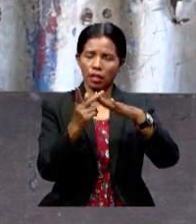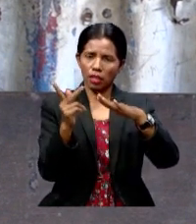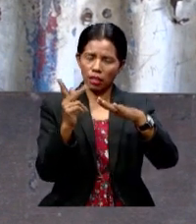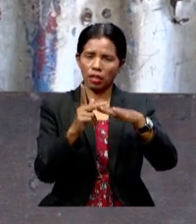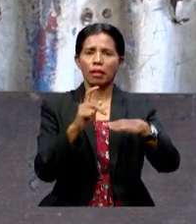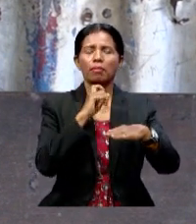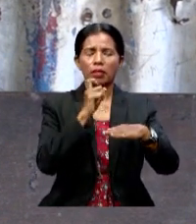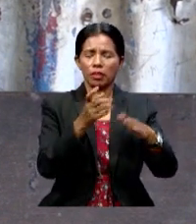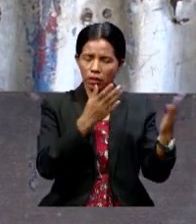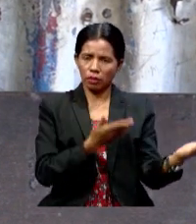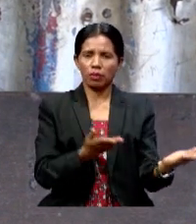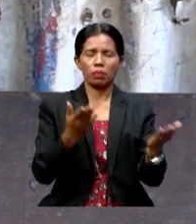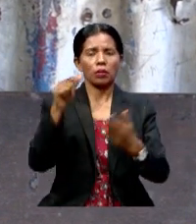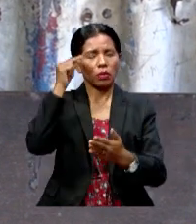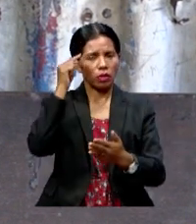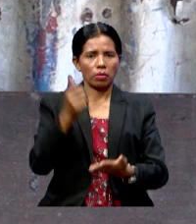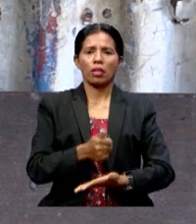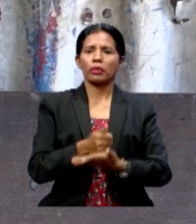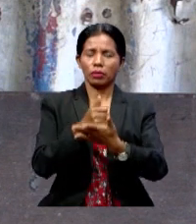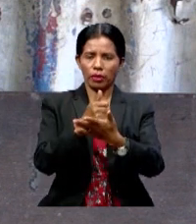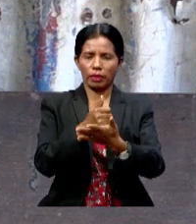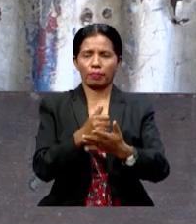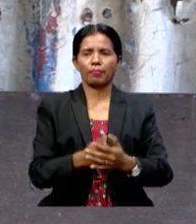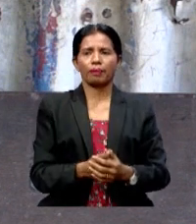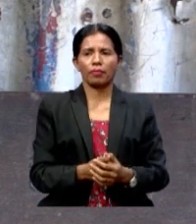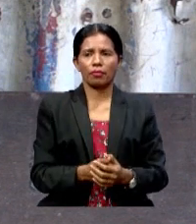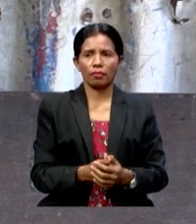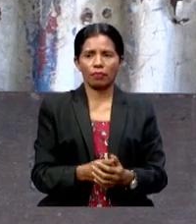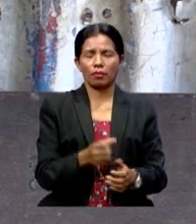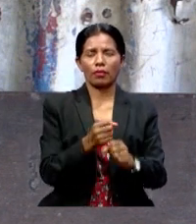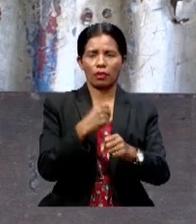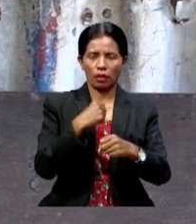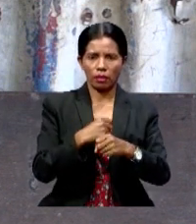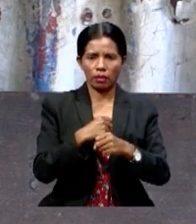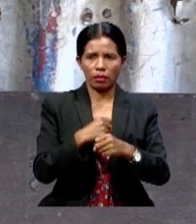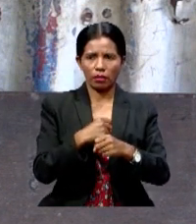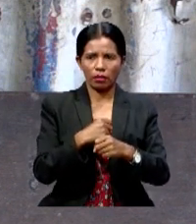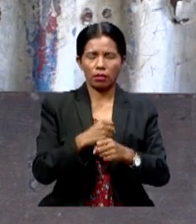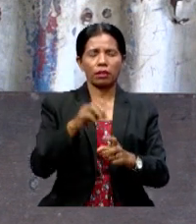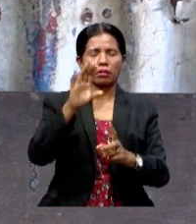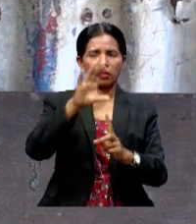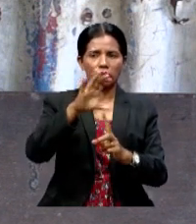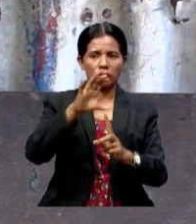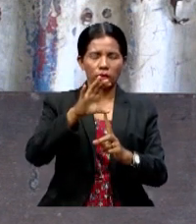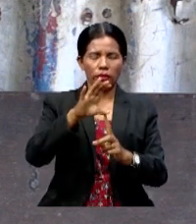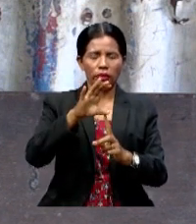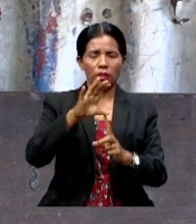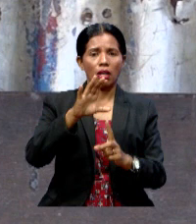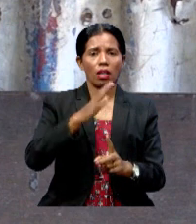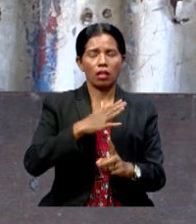durnai nevi ane halve subrino sefine mate tron